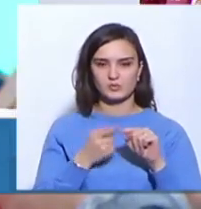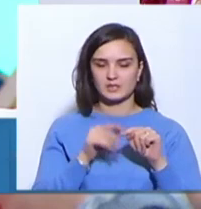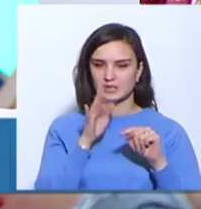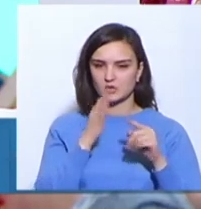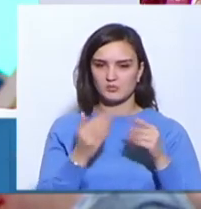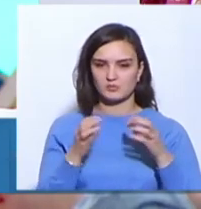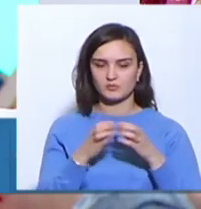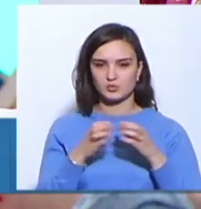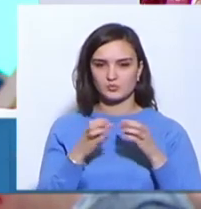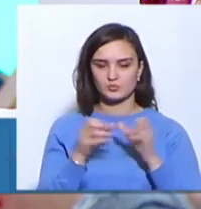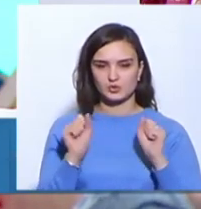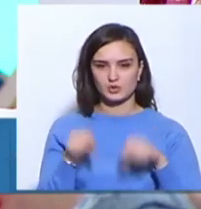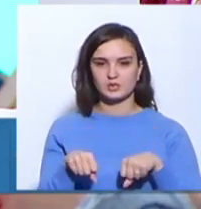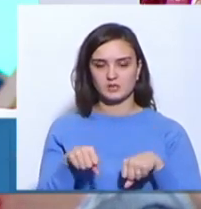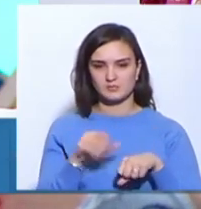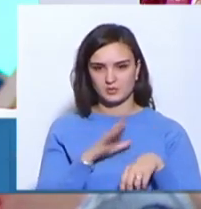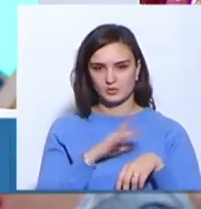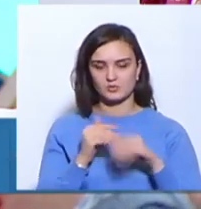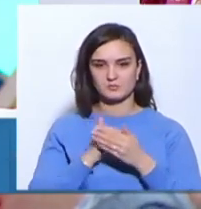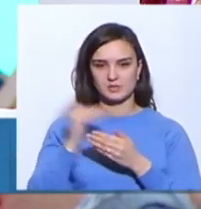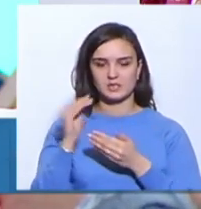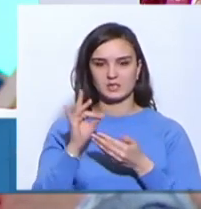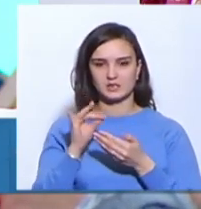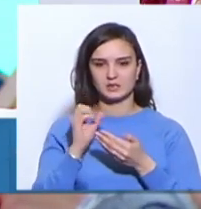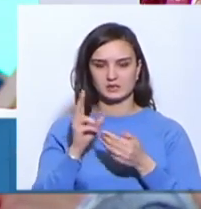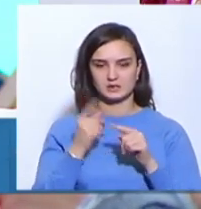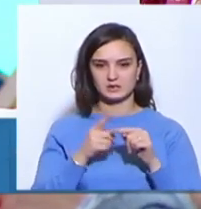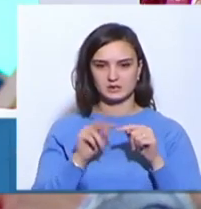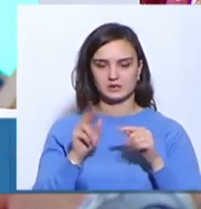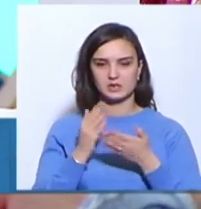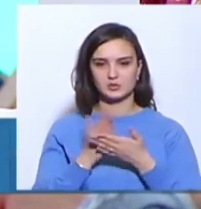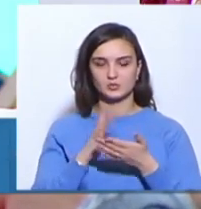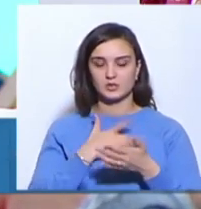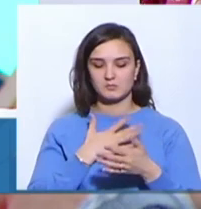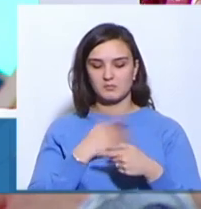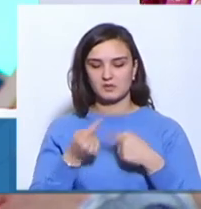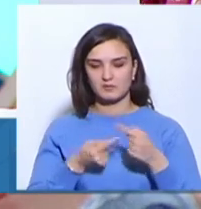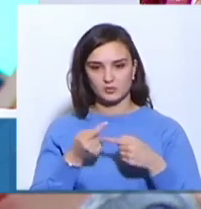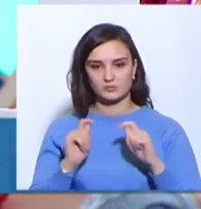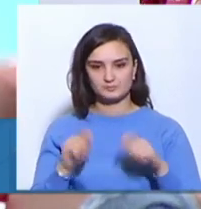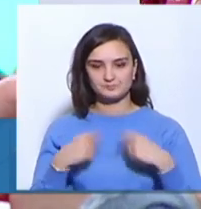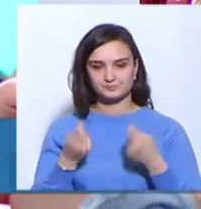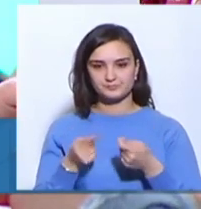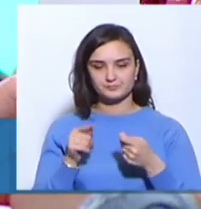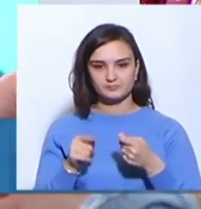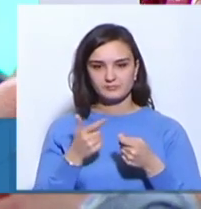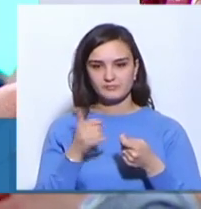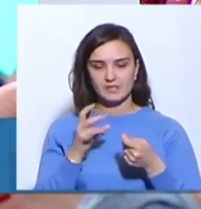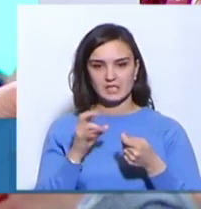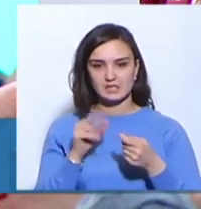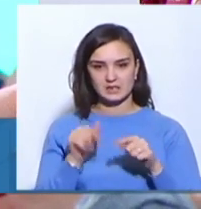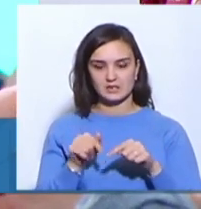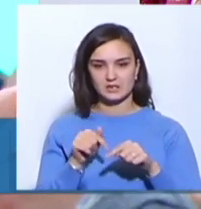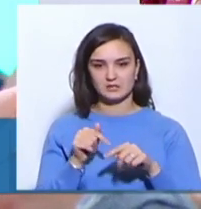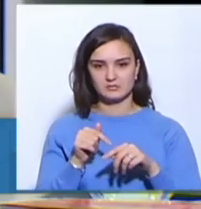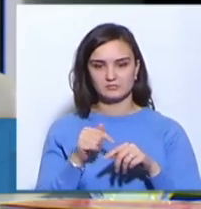ასაკობრივ ჯგუფში შეიძლება იყოს უკვე მაღალი რისკი და არის თუ არა მემკვიდრული ფაქტორი გასათვალისწინებელი? გენეტიკა ასრულებს თუ